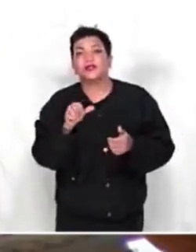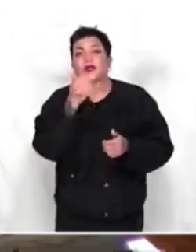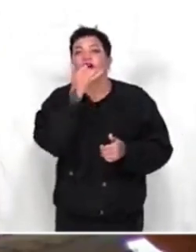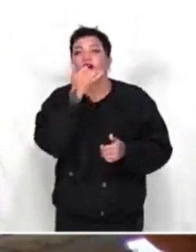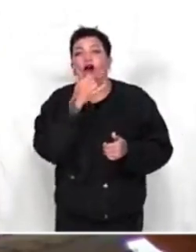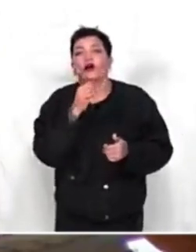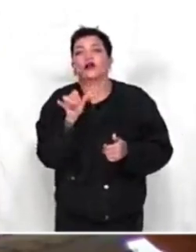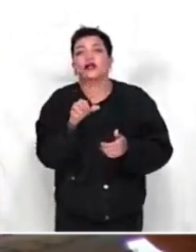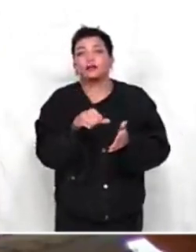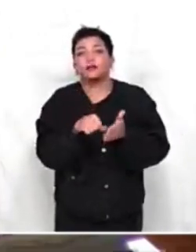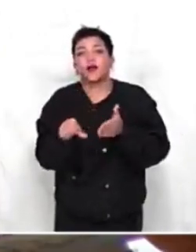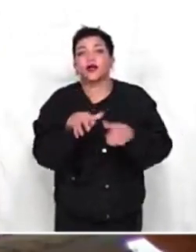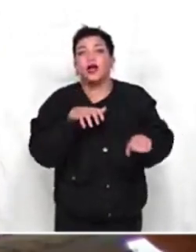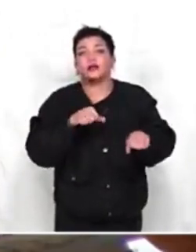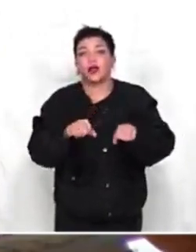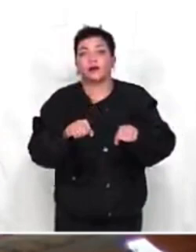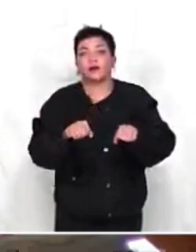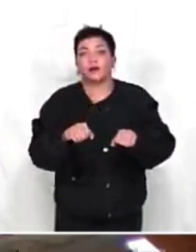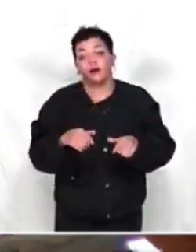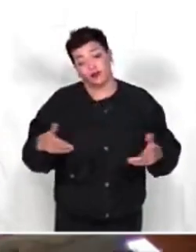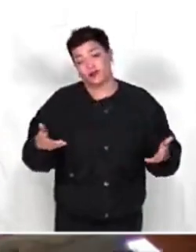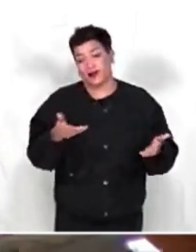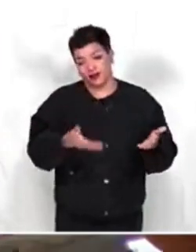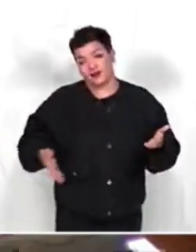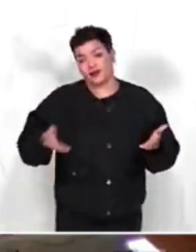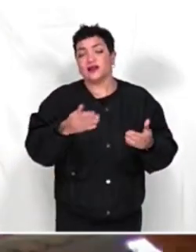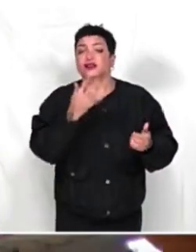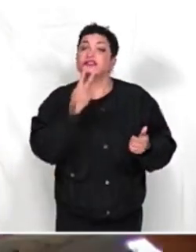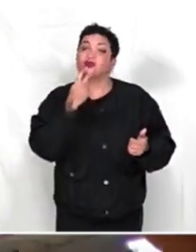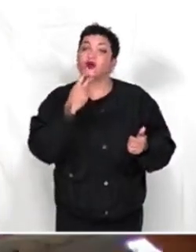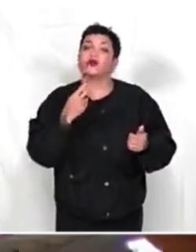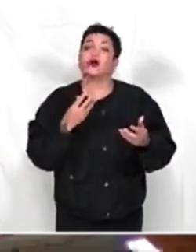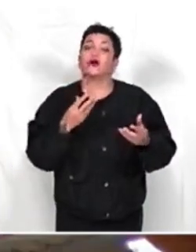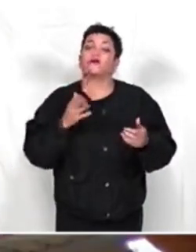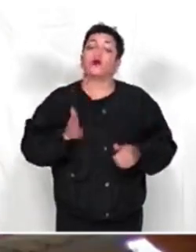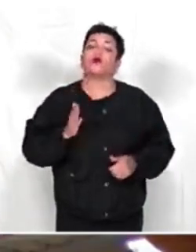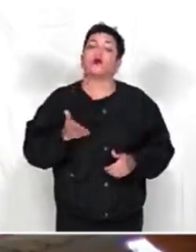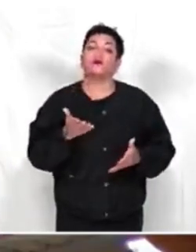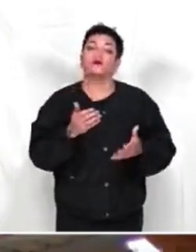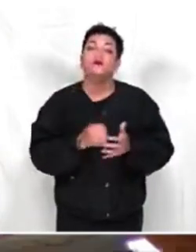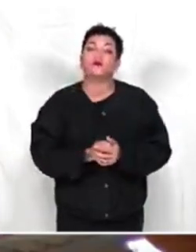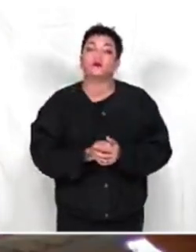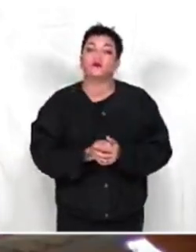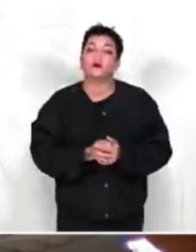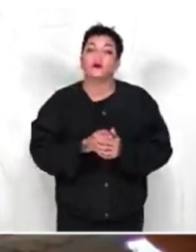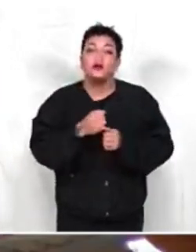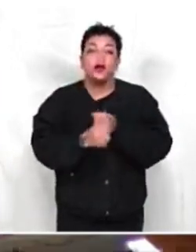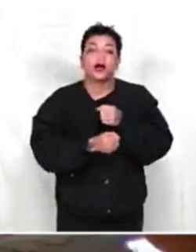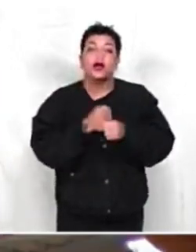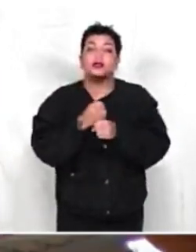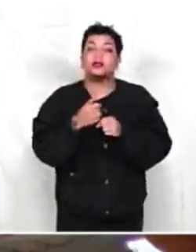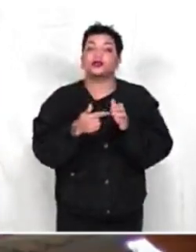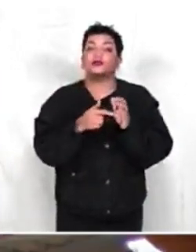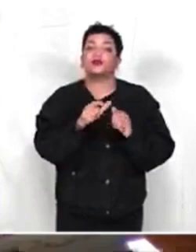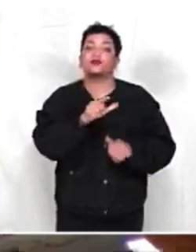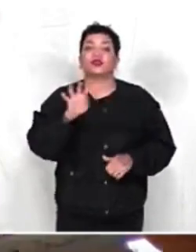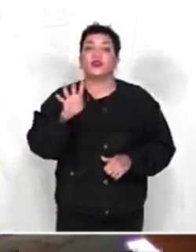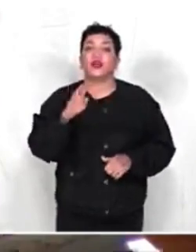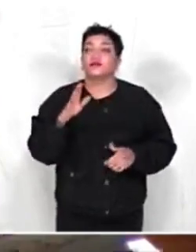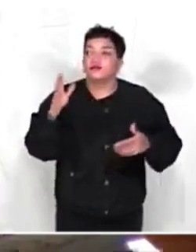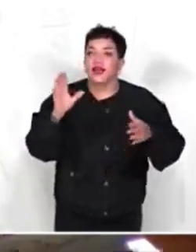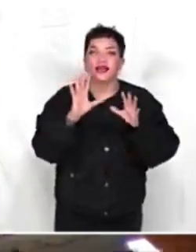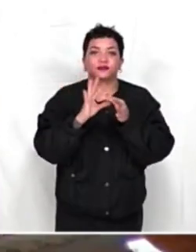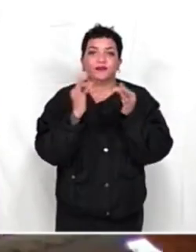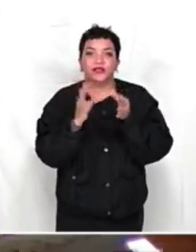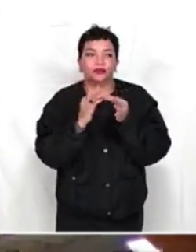La réponse, je l'ai, ce sont les Bordelais. Et là, pour 2024, alors là, expliquez-nous comment. Grand coup de volant,